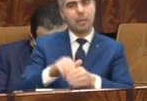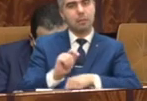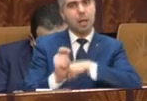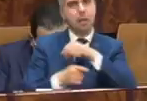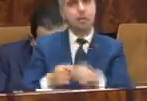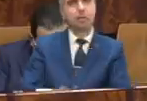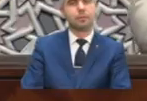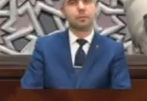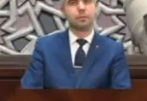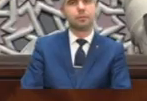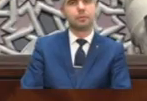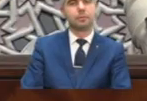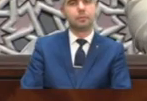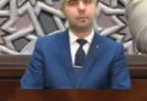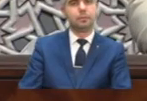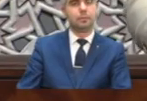تفضل السيد النائب.